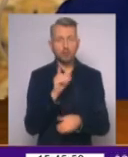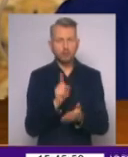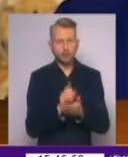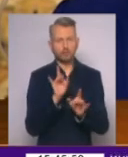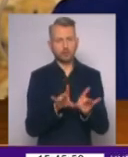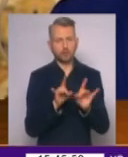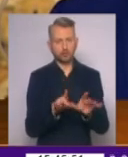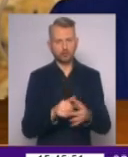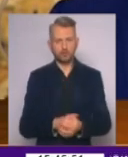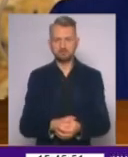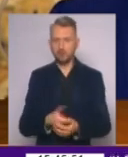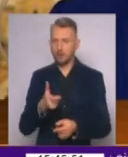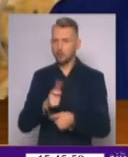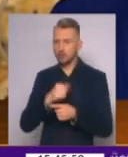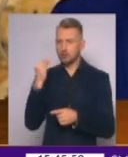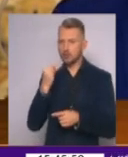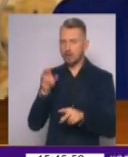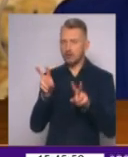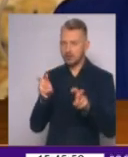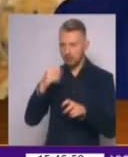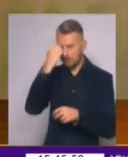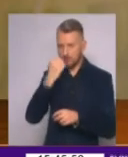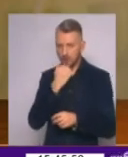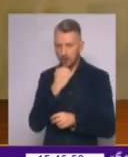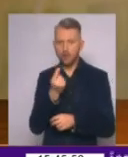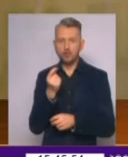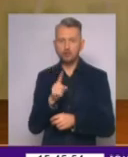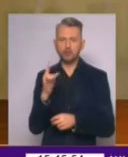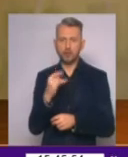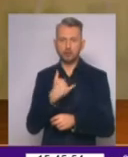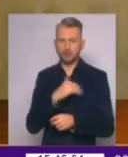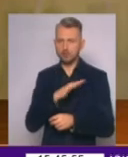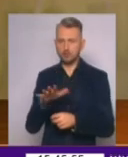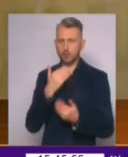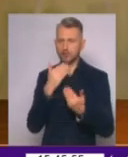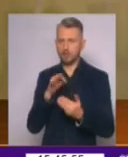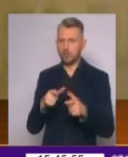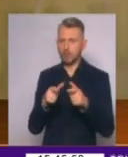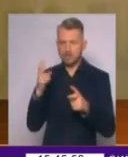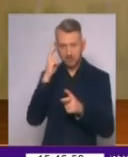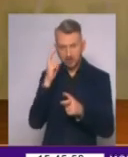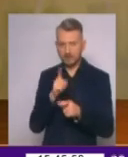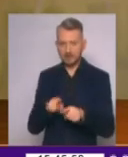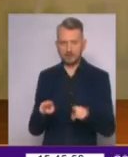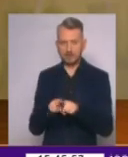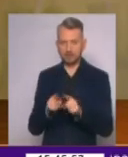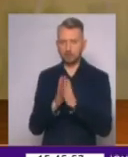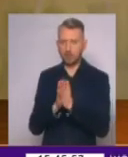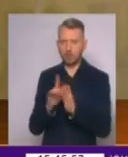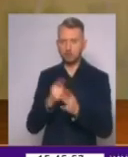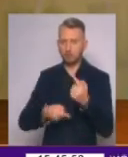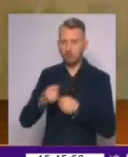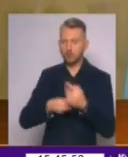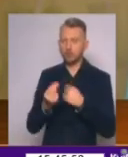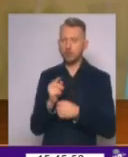робиться. Так, дуже цікава тема, дуже дякую. Жодного разу, що у нас не було звернення по карті киянина, саме з тим проханням, щоб повернути